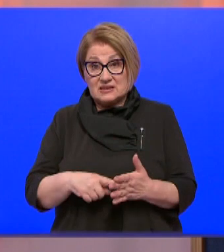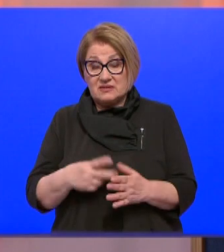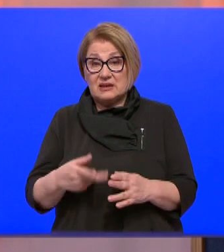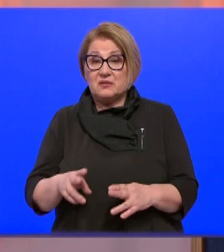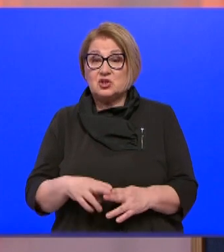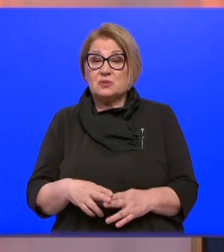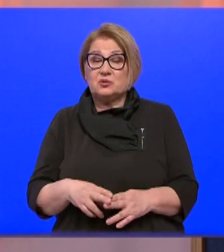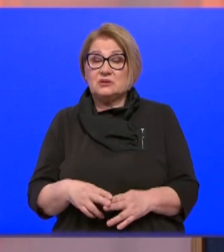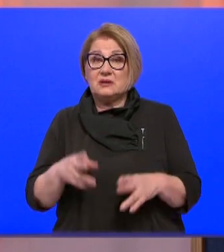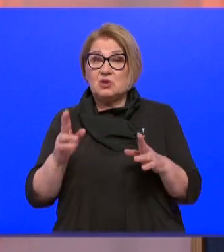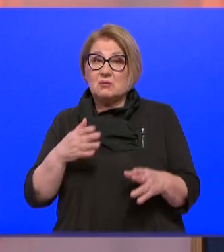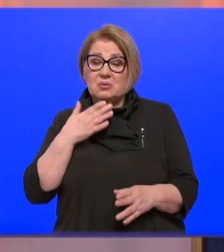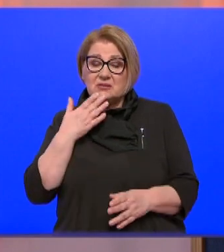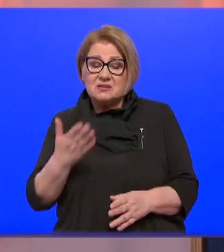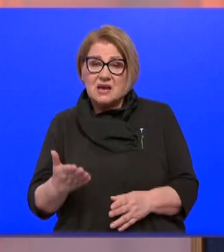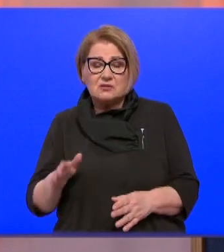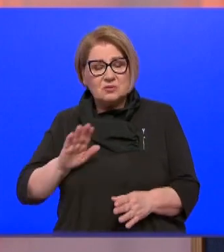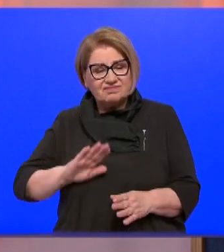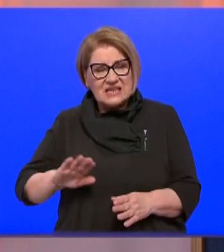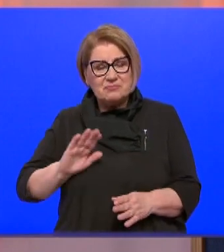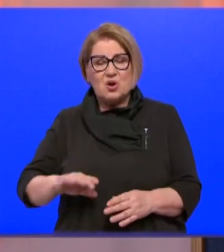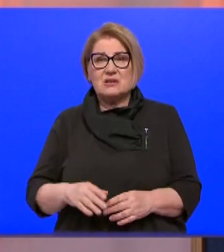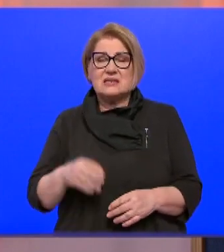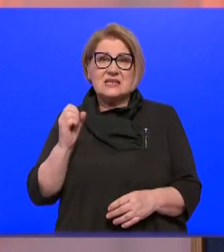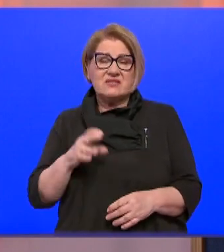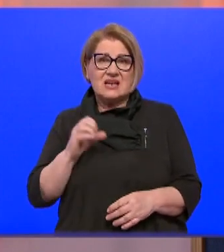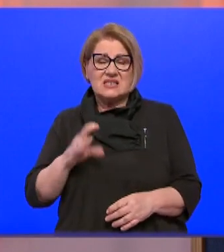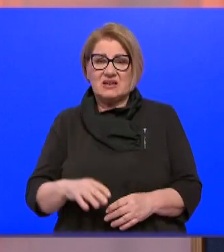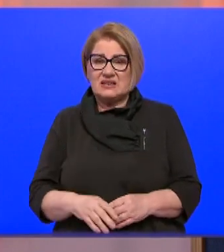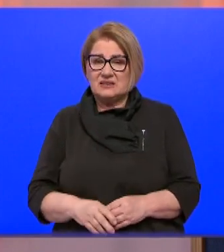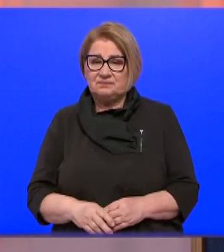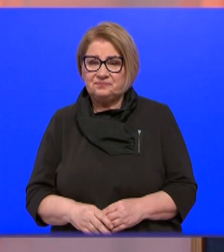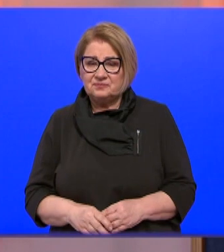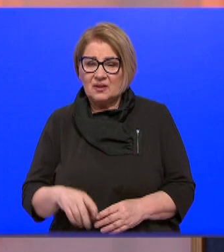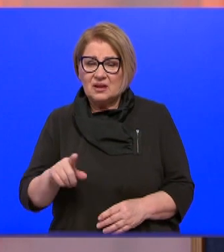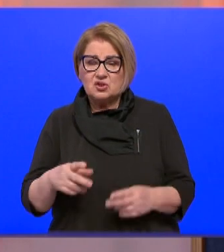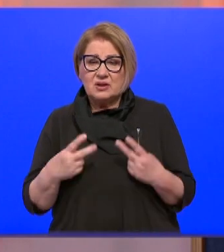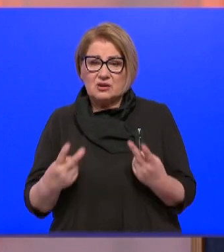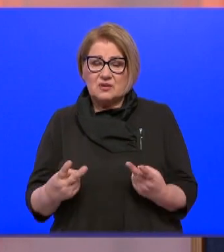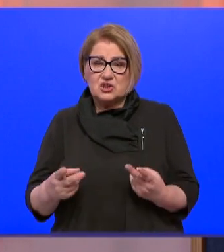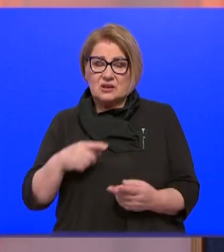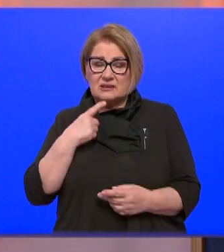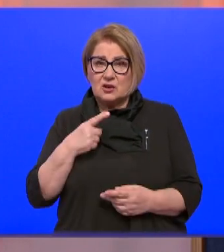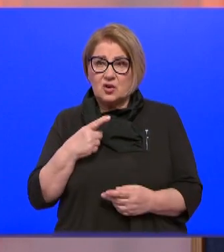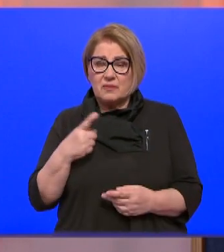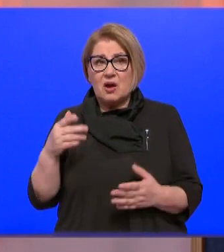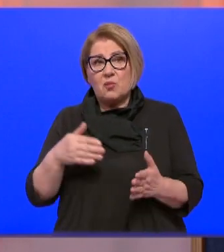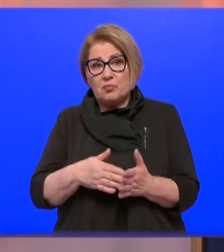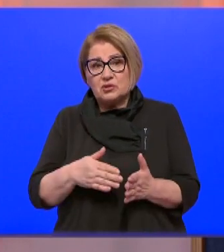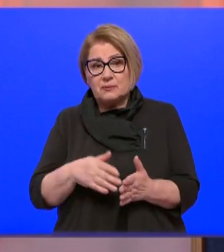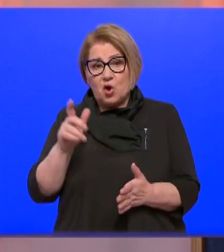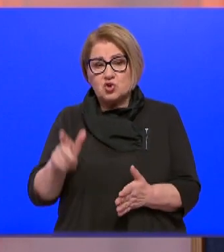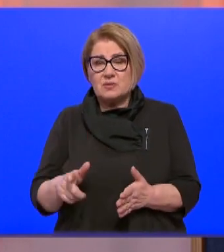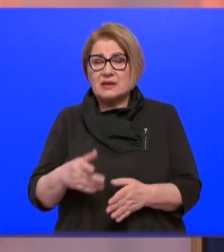Dakle, moramo svi biti zahvalni i ponizni u svakome danu. I ono što je jako važno kad govorimo o ovim potrebitima,